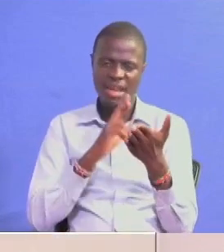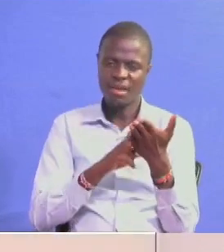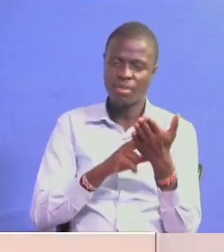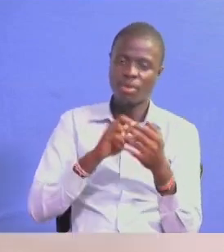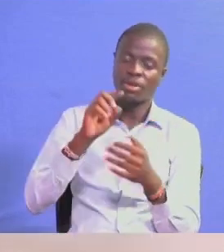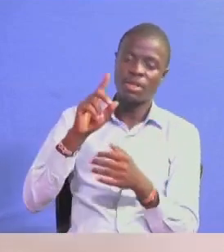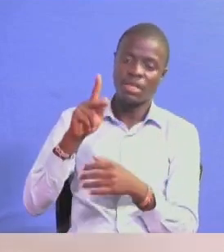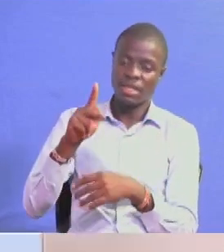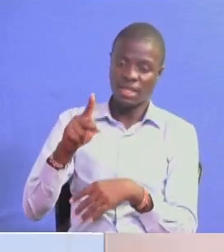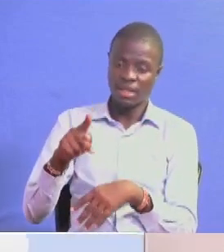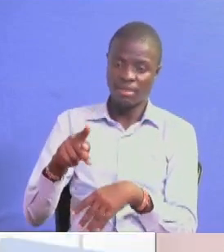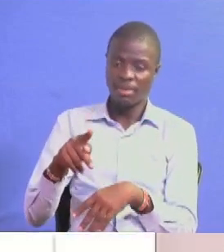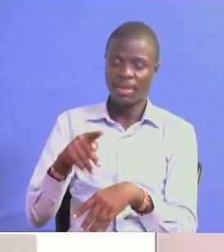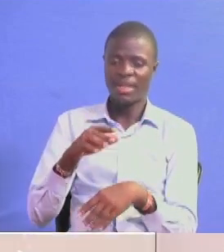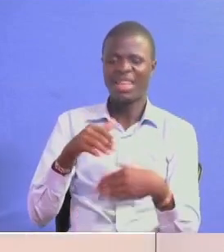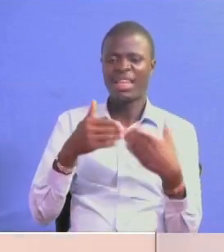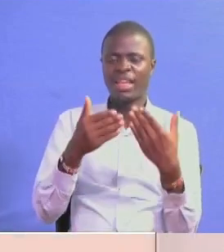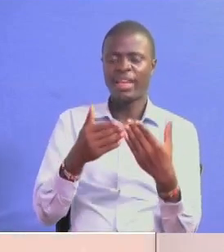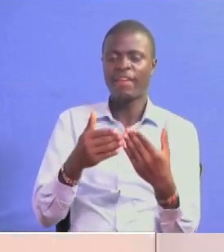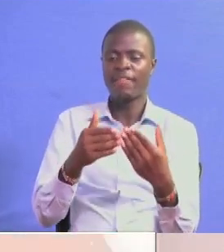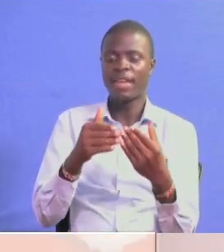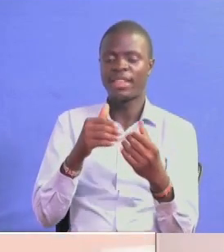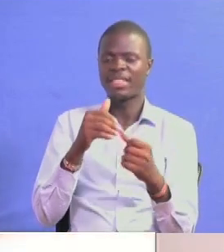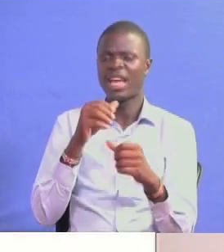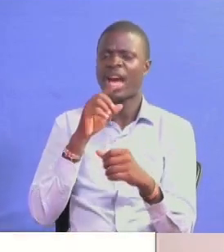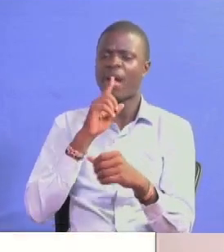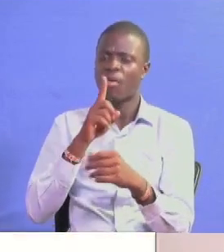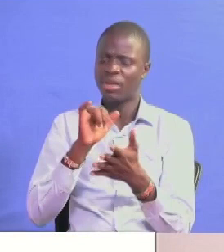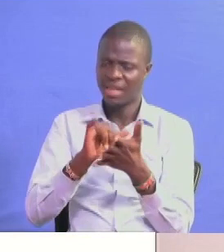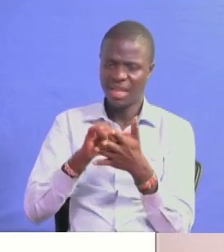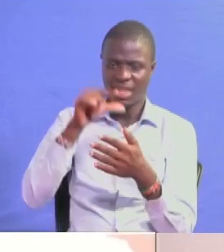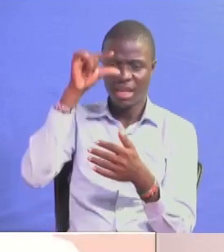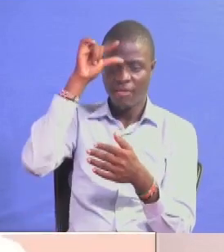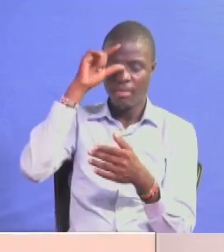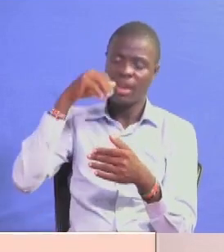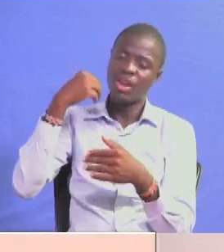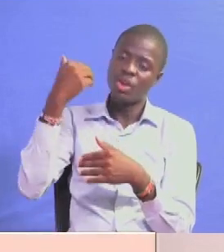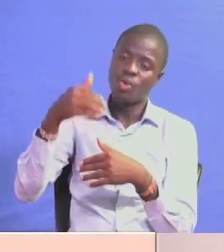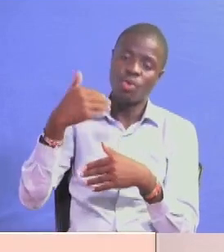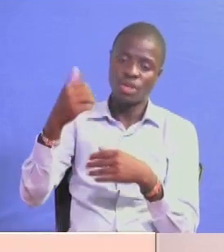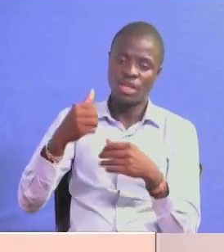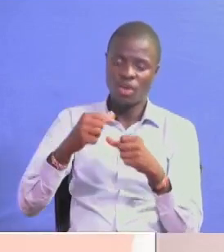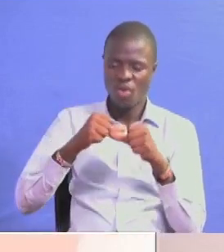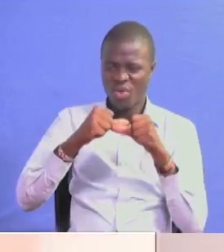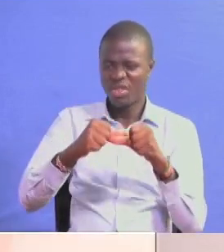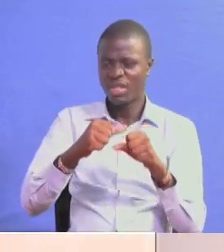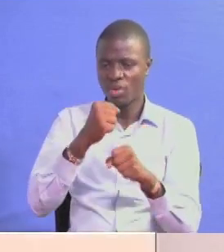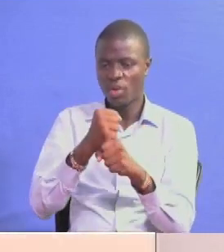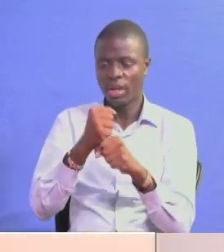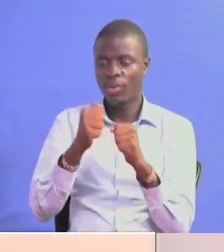Naibu Rais rigadhi gashago ametoa hakikisho kuwa serikali itaendelea kushirikiana na kaunti Ili kuhakikisha